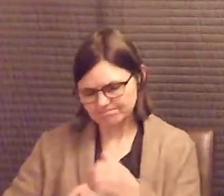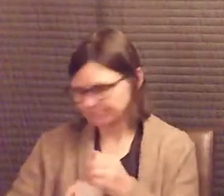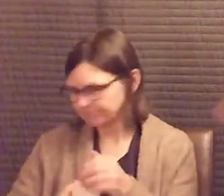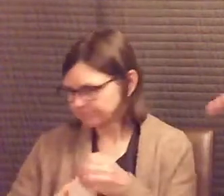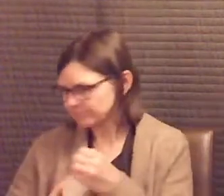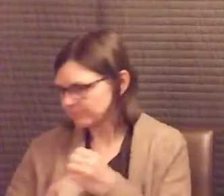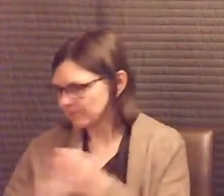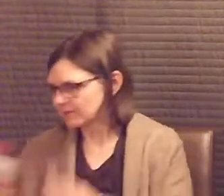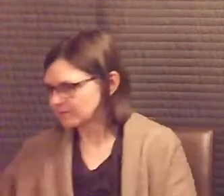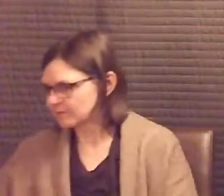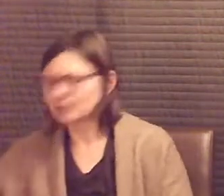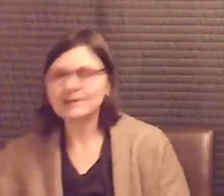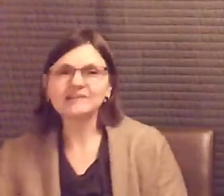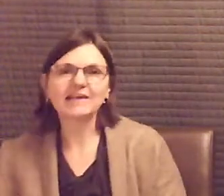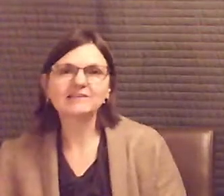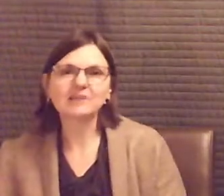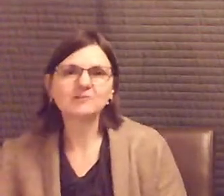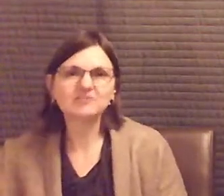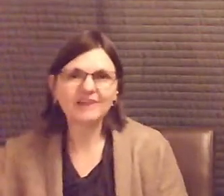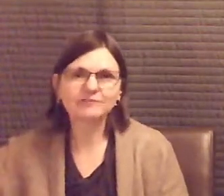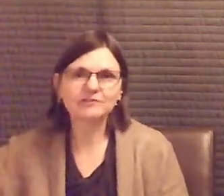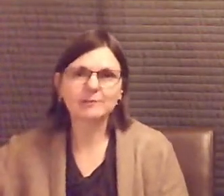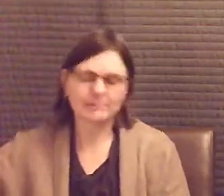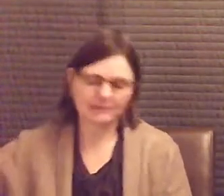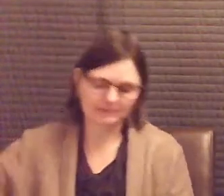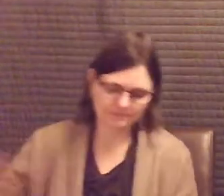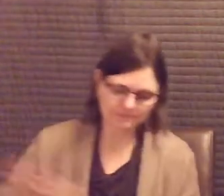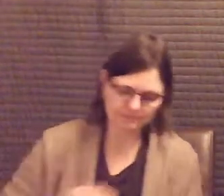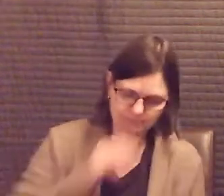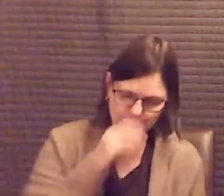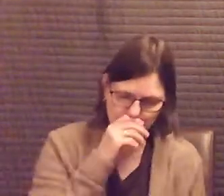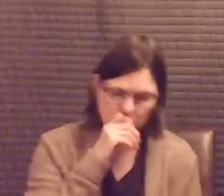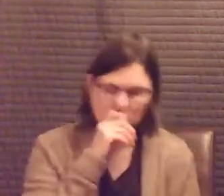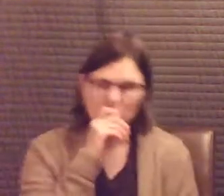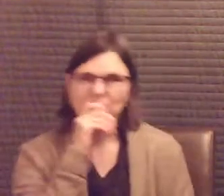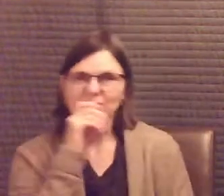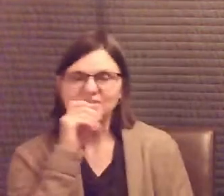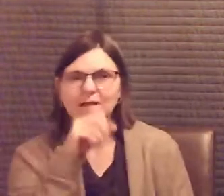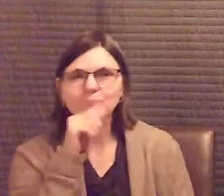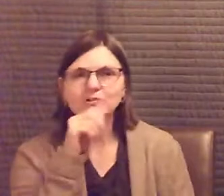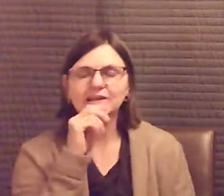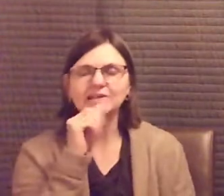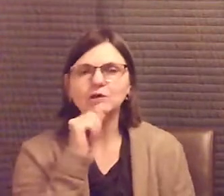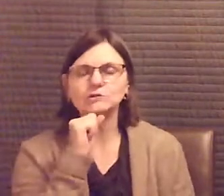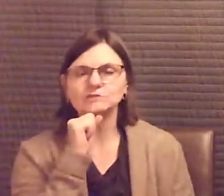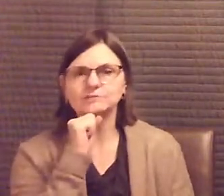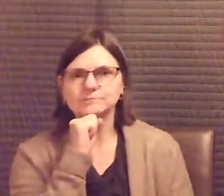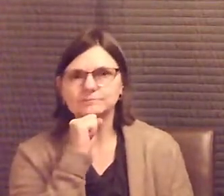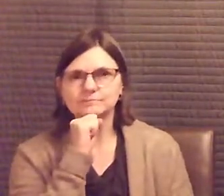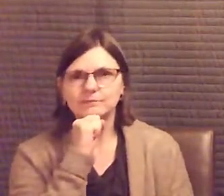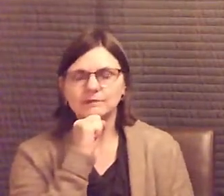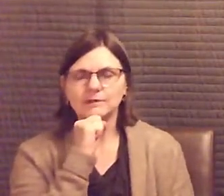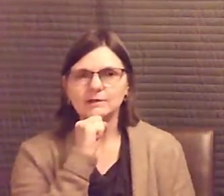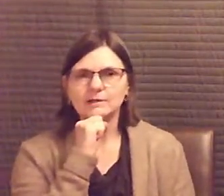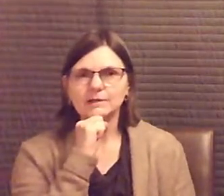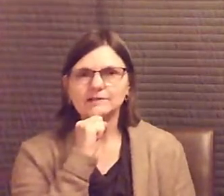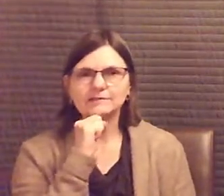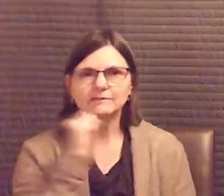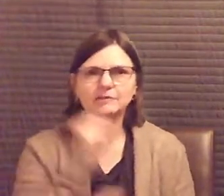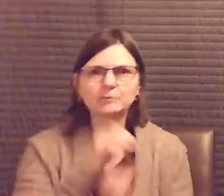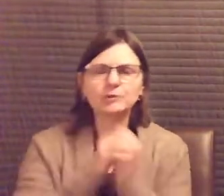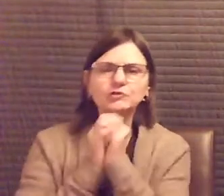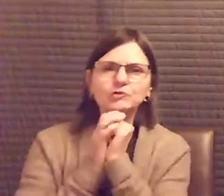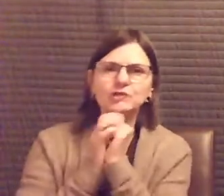rident in de bijbel in verzameld kun je deze niet samen 12 in de bijbel in sangha samen gingen gooien wat koning lang